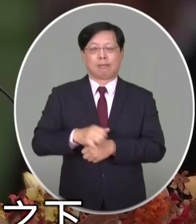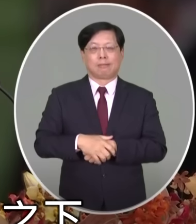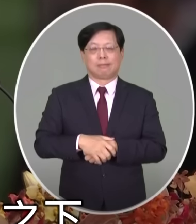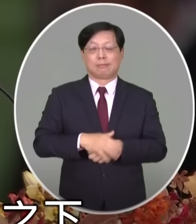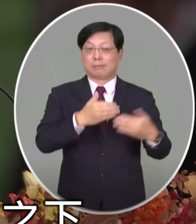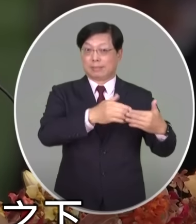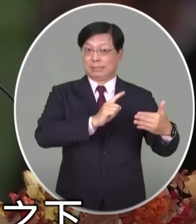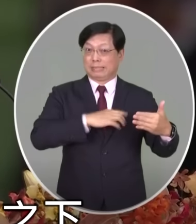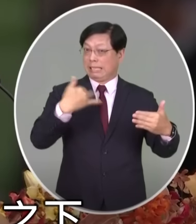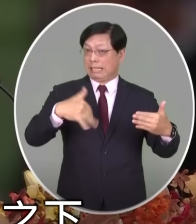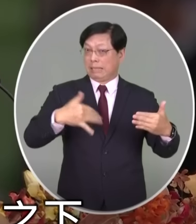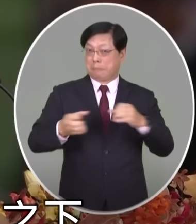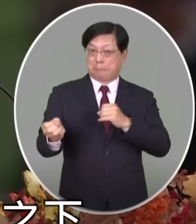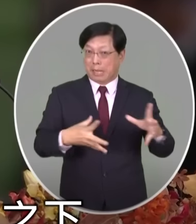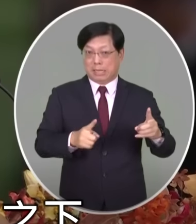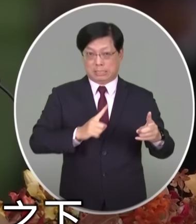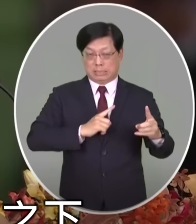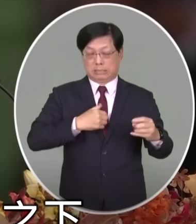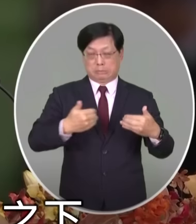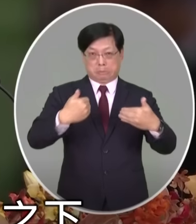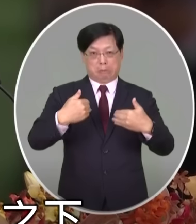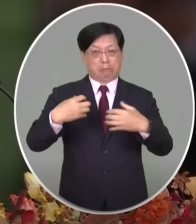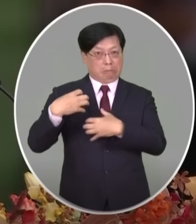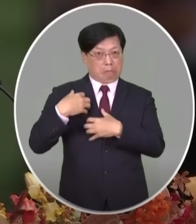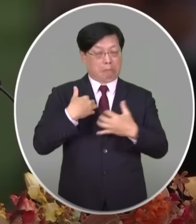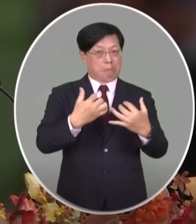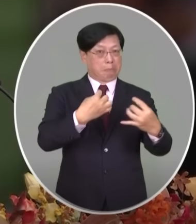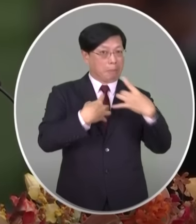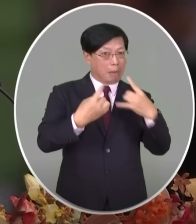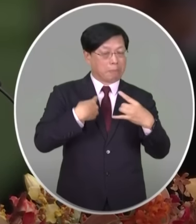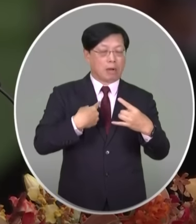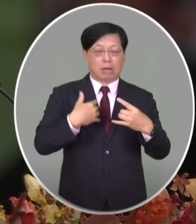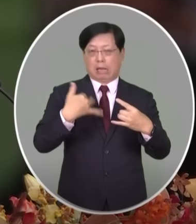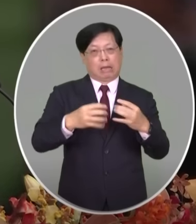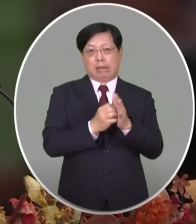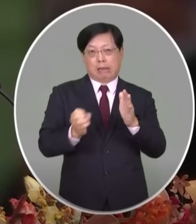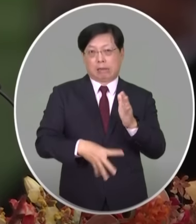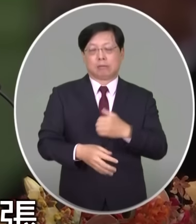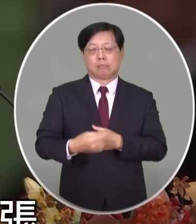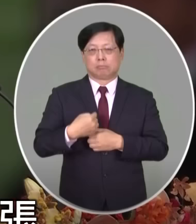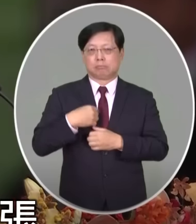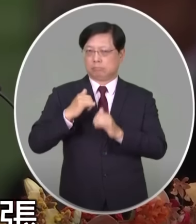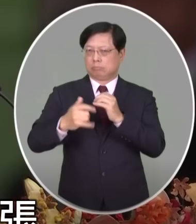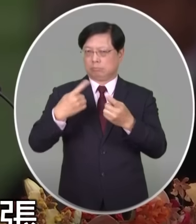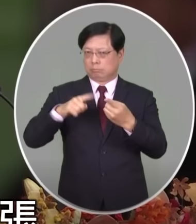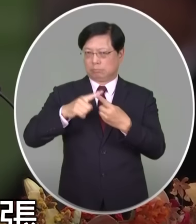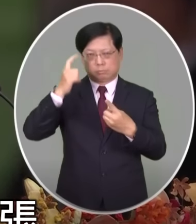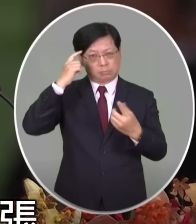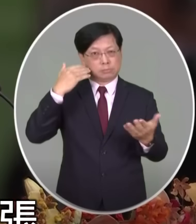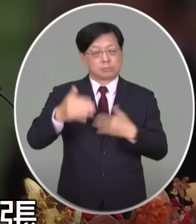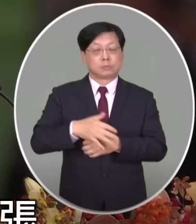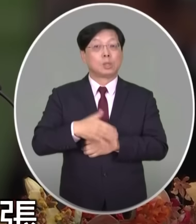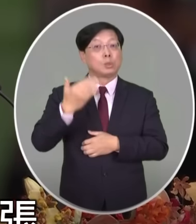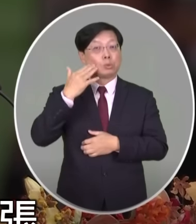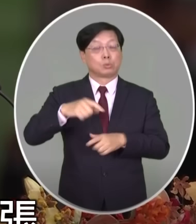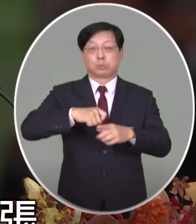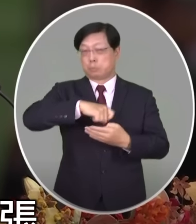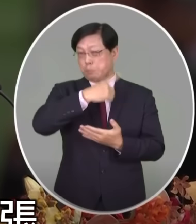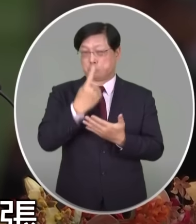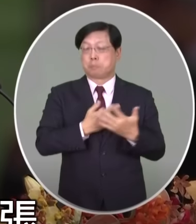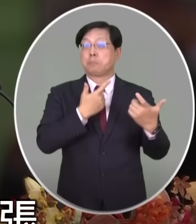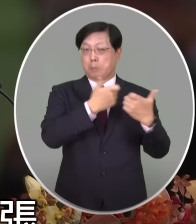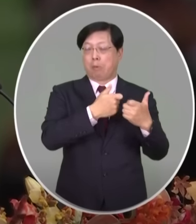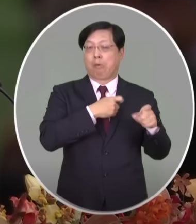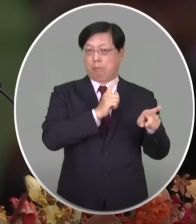国尚未放弃武力犯台之下，国人应该了解，即使全盘接受中国的主